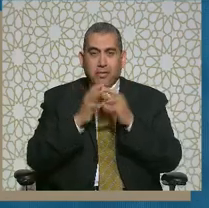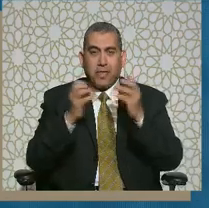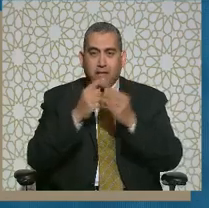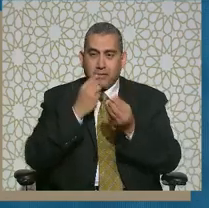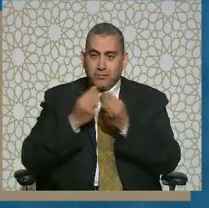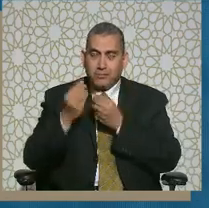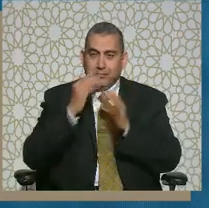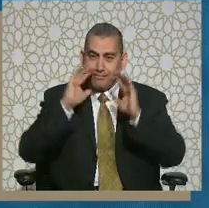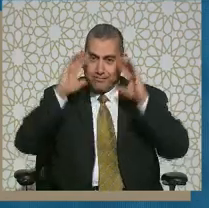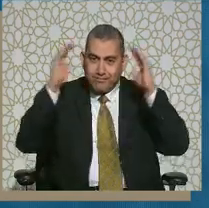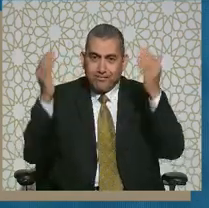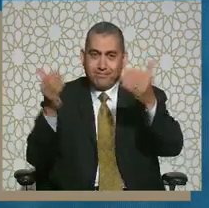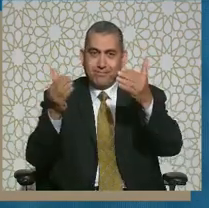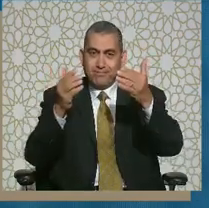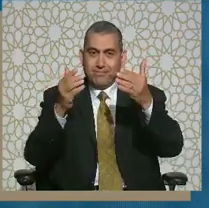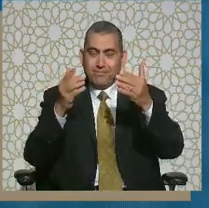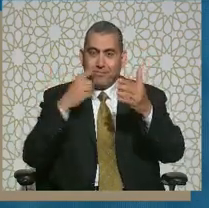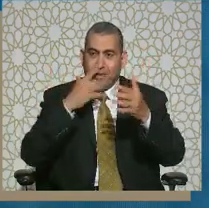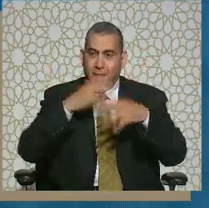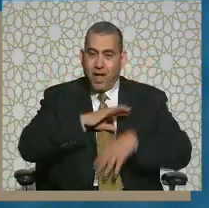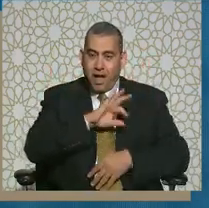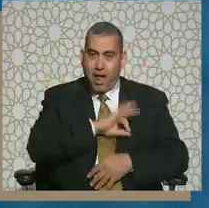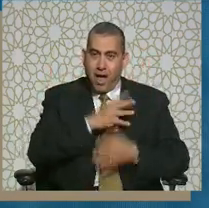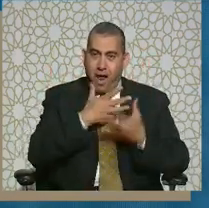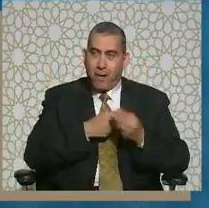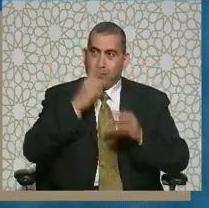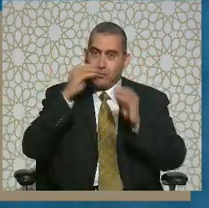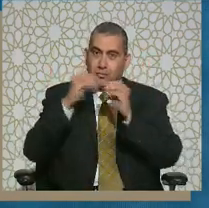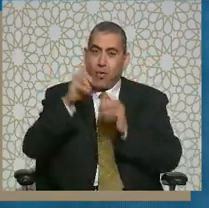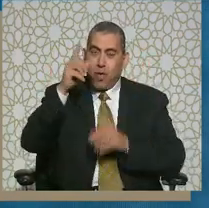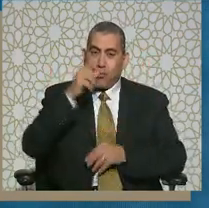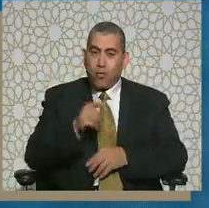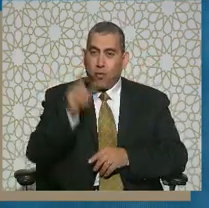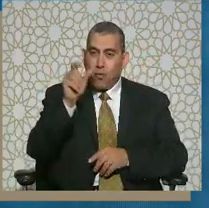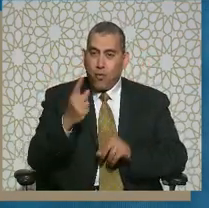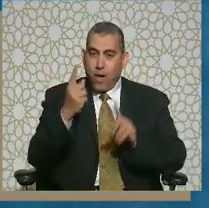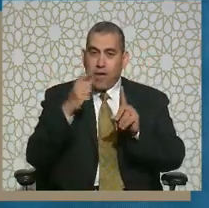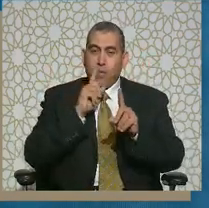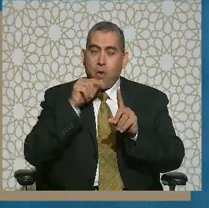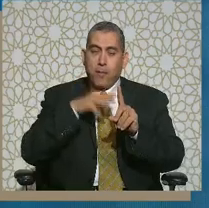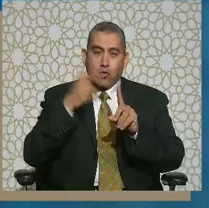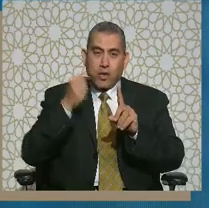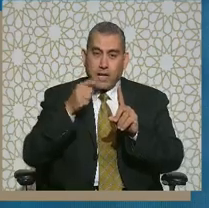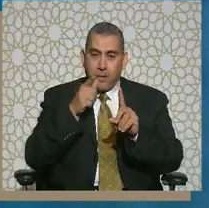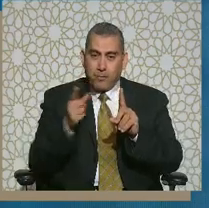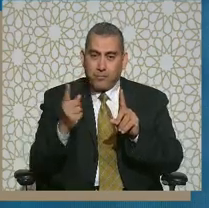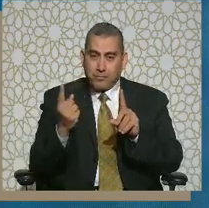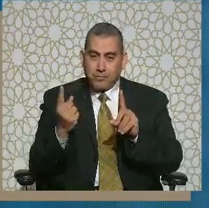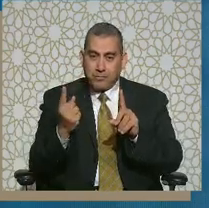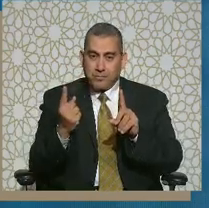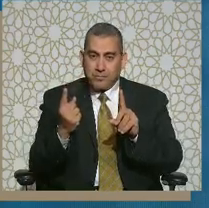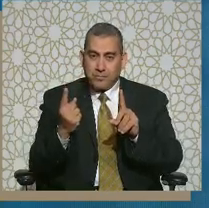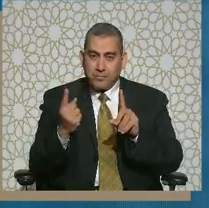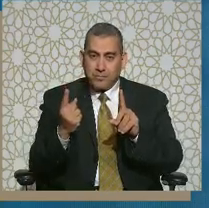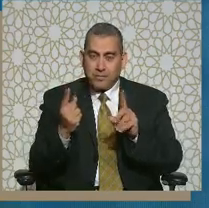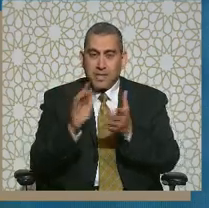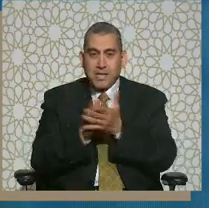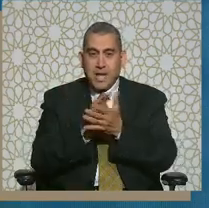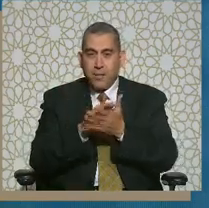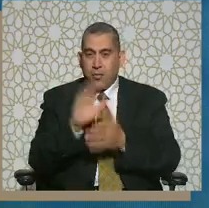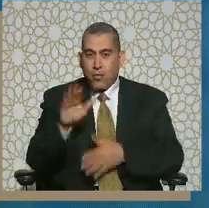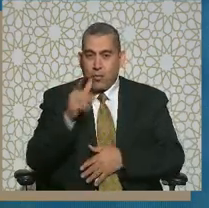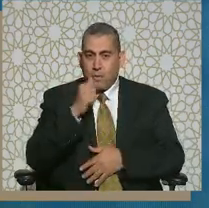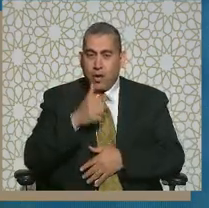مظله رحمه ود الله فاكرين الراجل لحضره النبي صلى الله عليه وسلم لقى الصحابي بيقول له اني